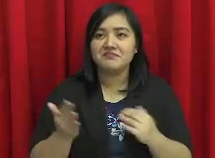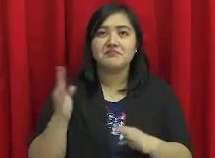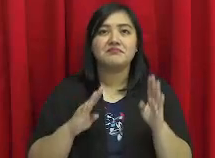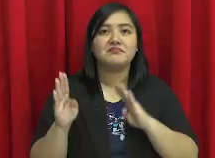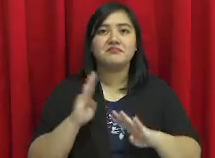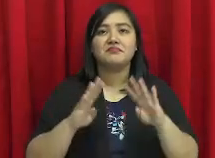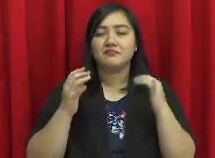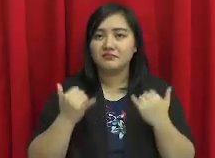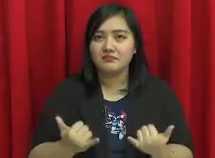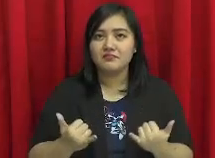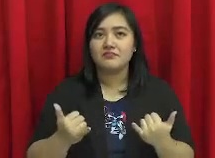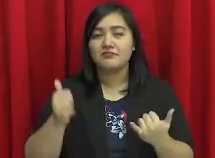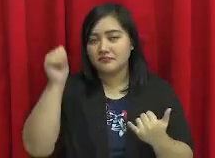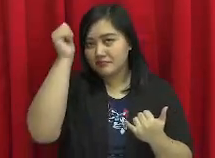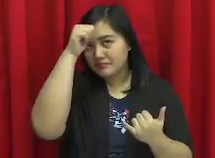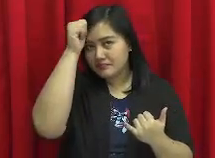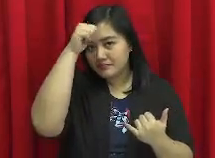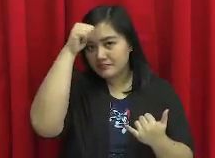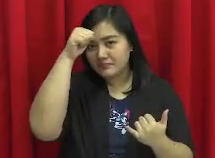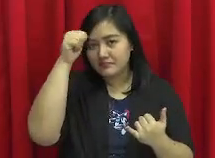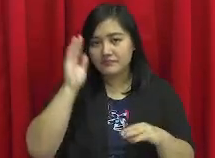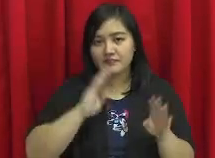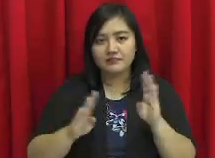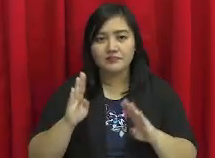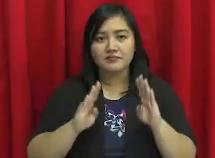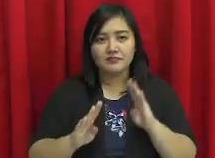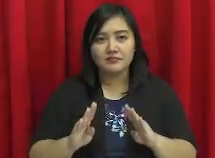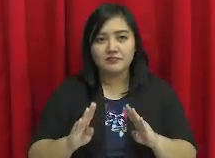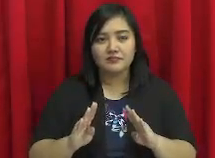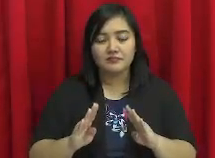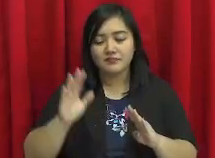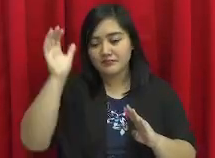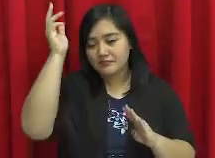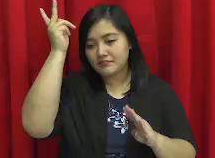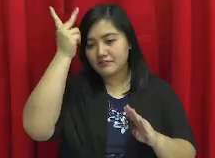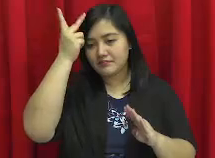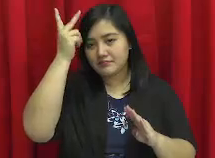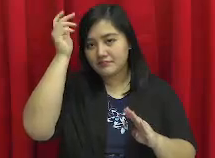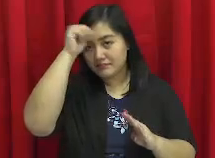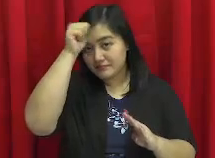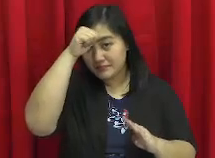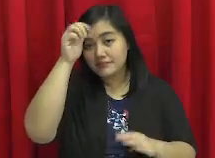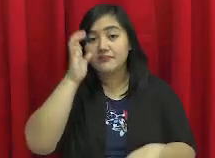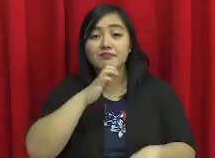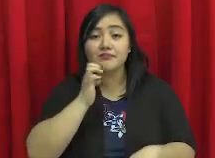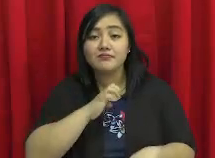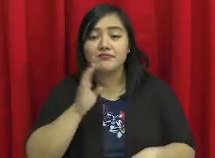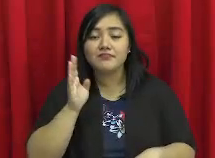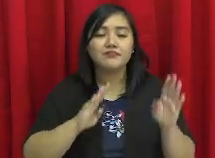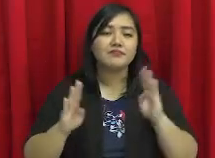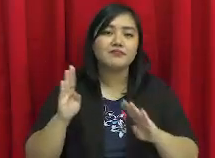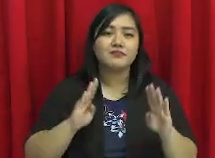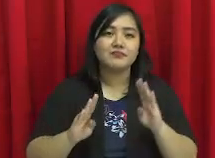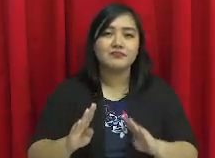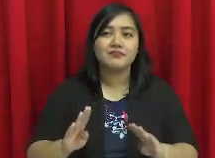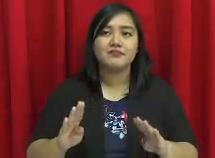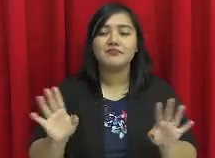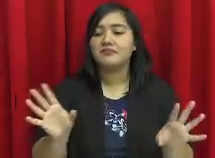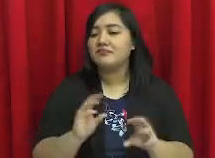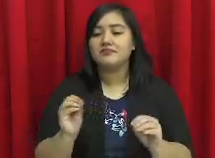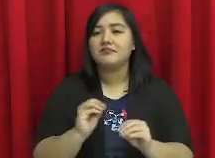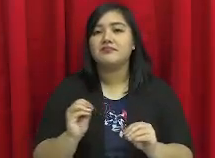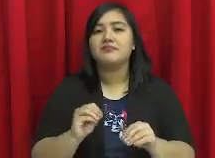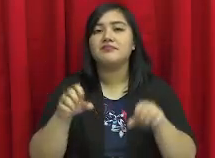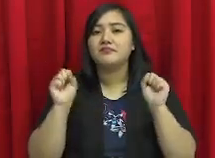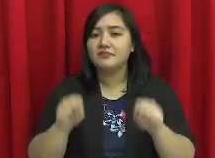ang kay problema. Kay Adan, Sir Conrad, kay Adam and Eve, yan ang pinakamatinding problema. Wala na silang magawa sa